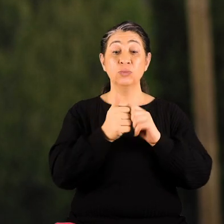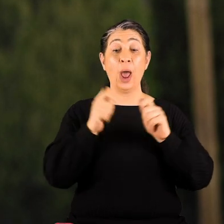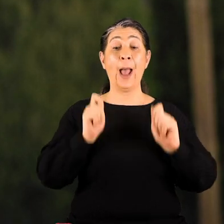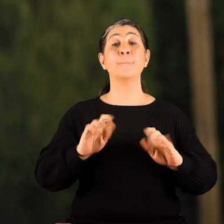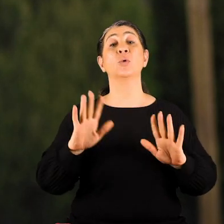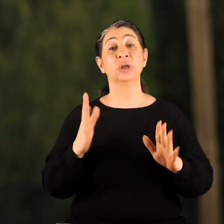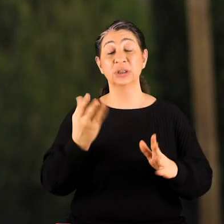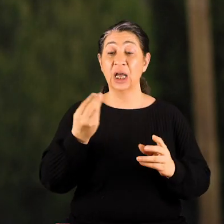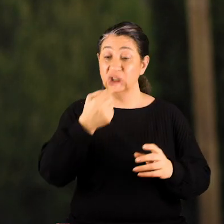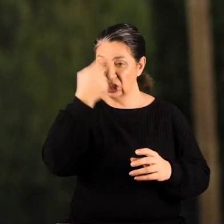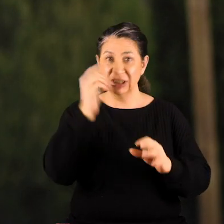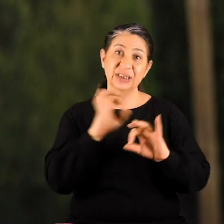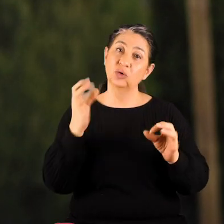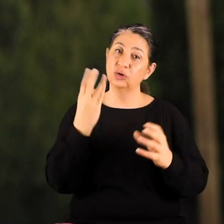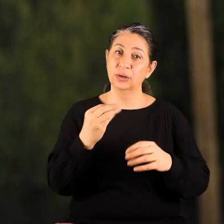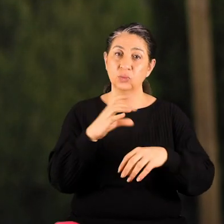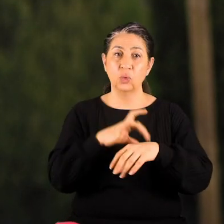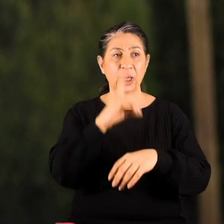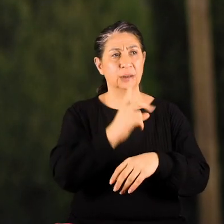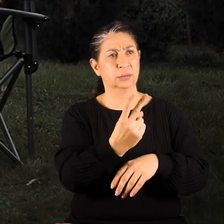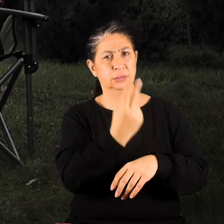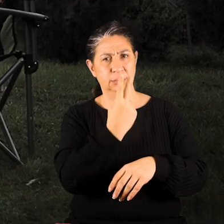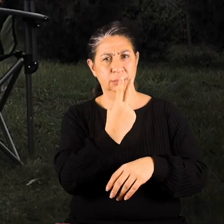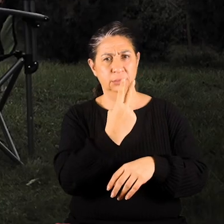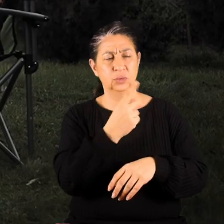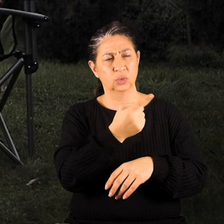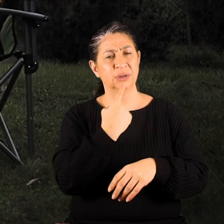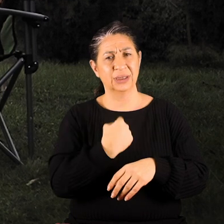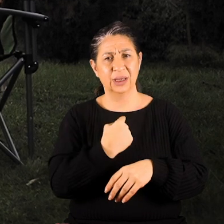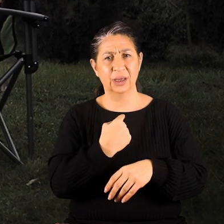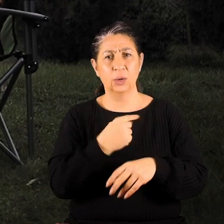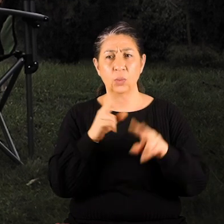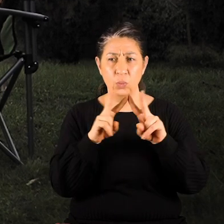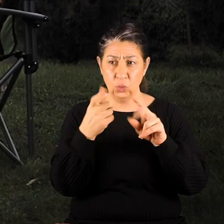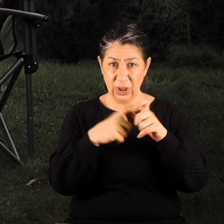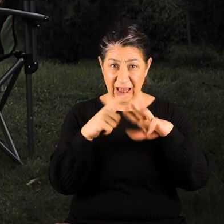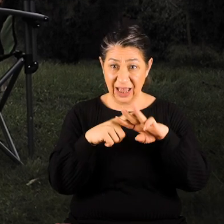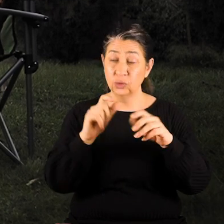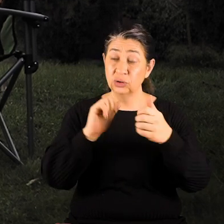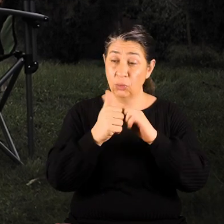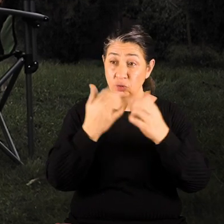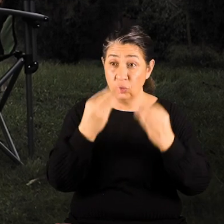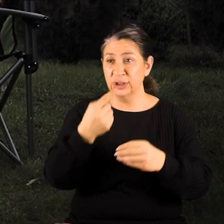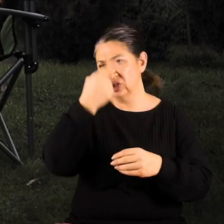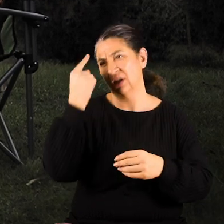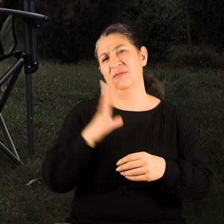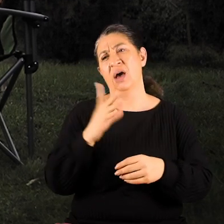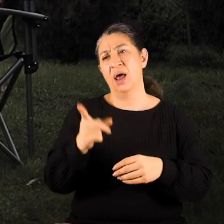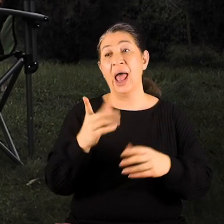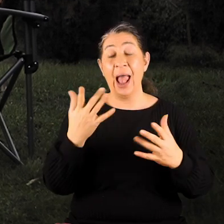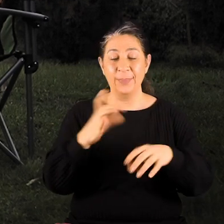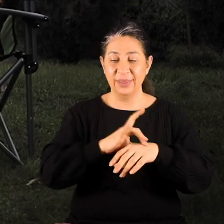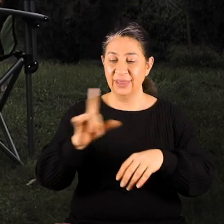yapmıyor olsaydım daha şanssız daha, olacaktım. Tabii. Doktorum beni ilk gördüğünde şunu dedi. Müge dedi, sporcu olduğun için şanslısın dedi.